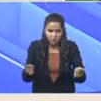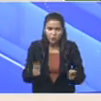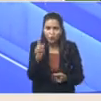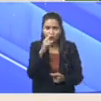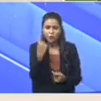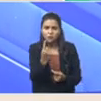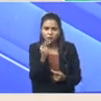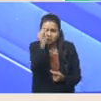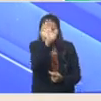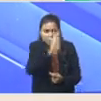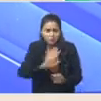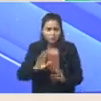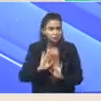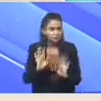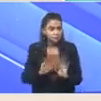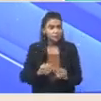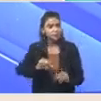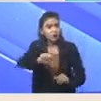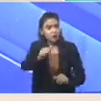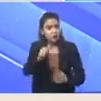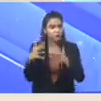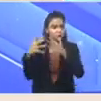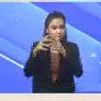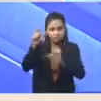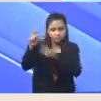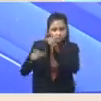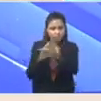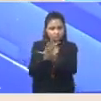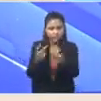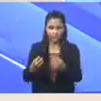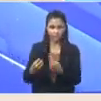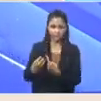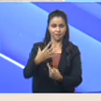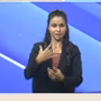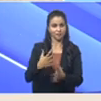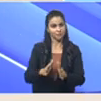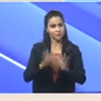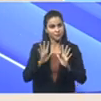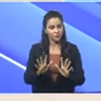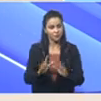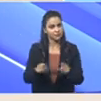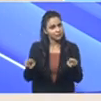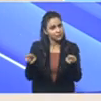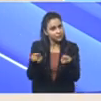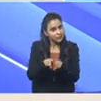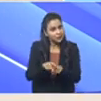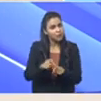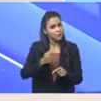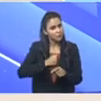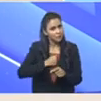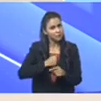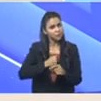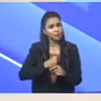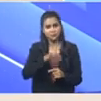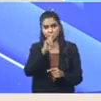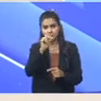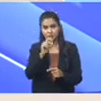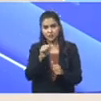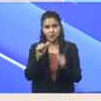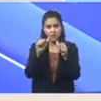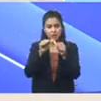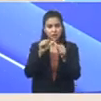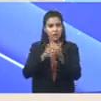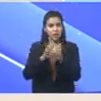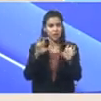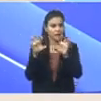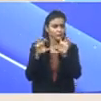देश के बच्चों को भी खूब अट्रैक्ट करता है। इसी तरह हमारे दूसरे एनिमेटेड